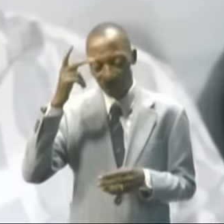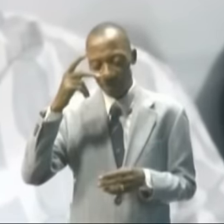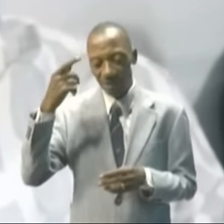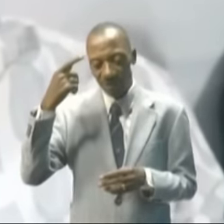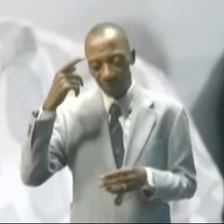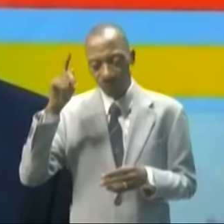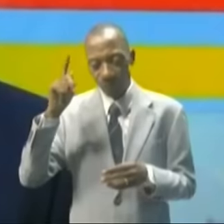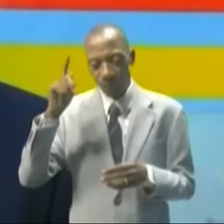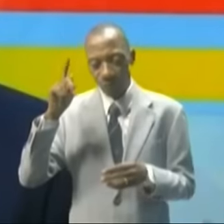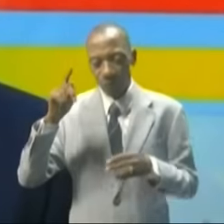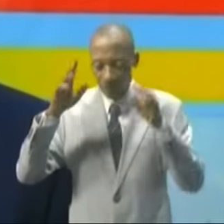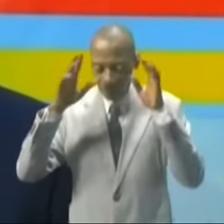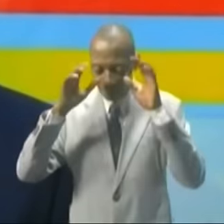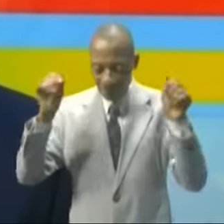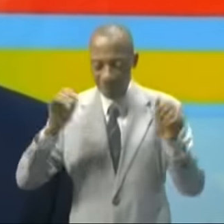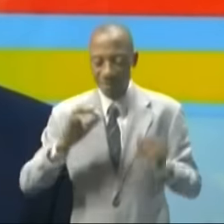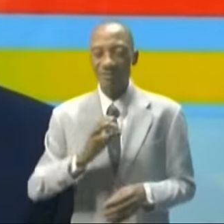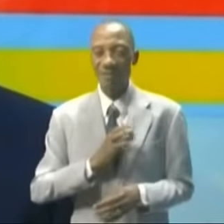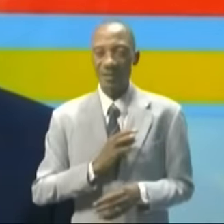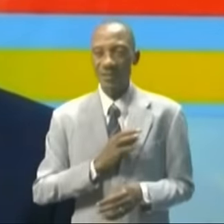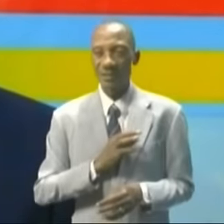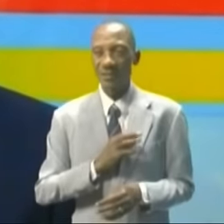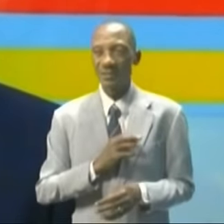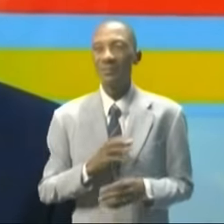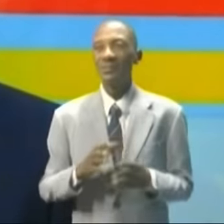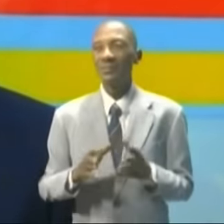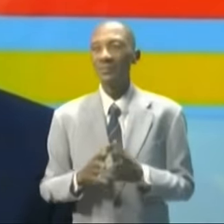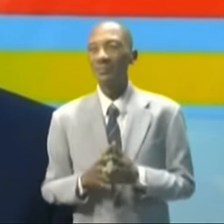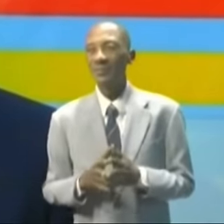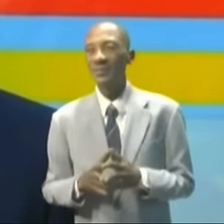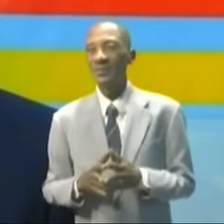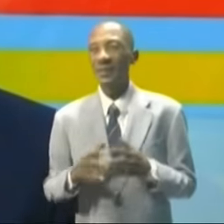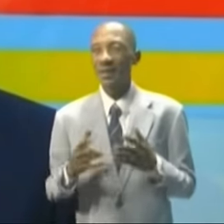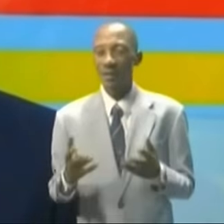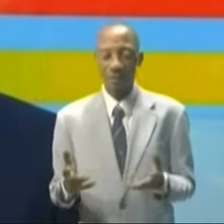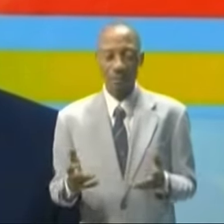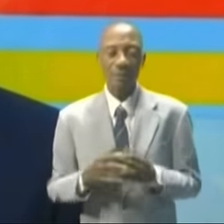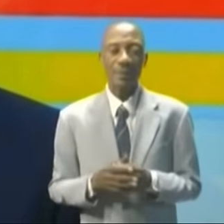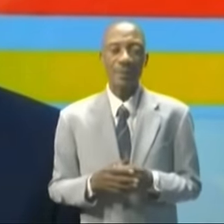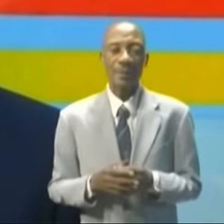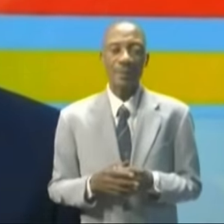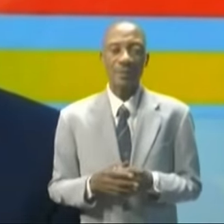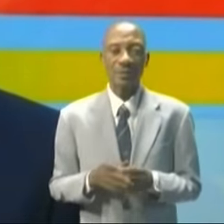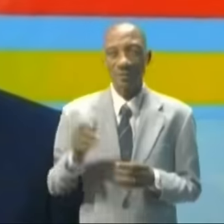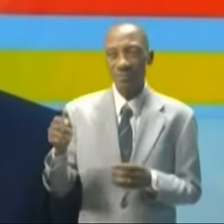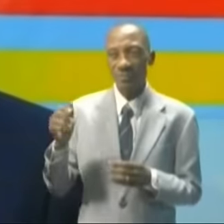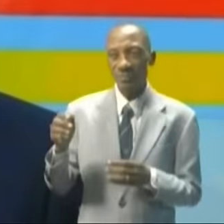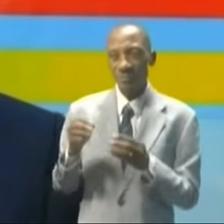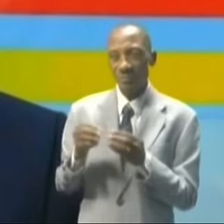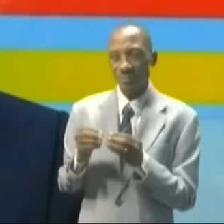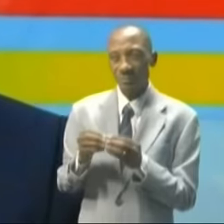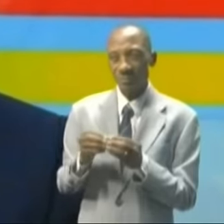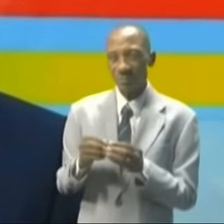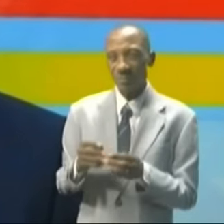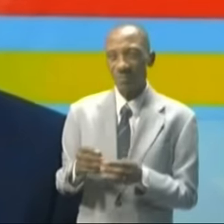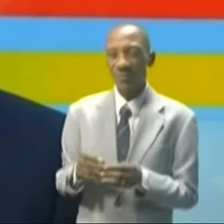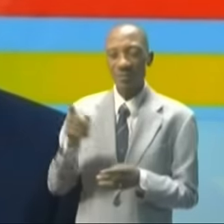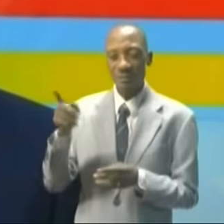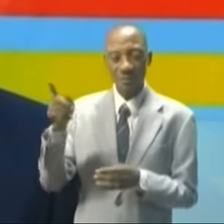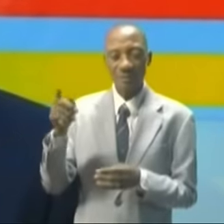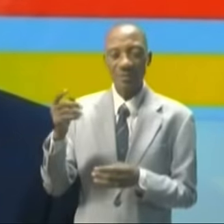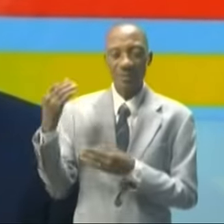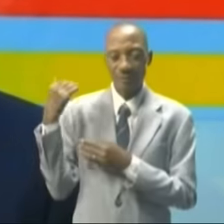le chef des travaux Célestin Tondi, qui collabore, membre du club des élites de l'UDPS, rentre dans une action